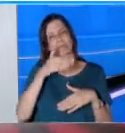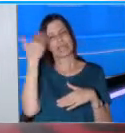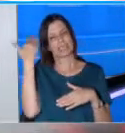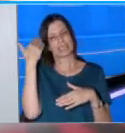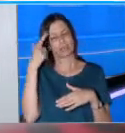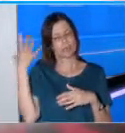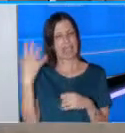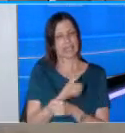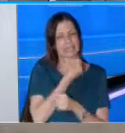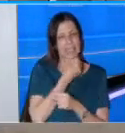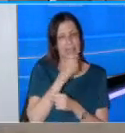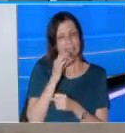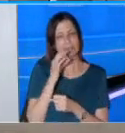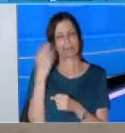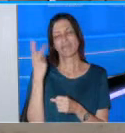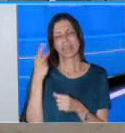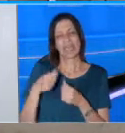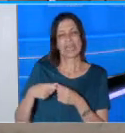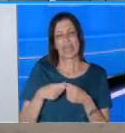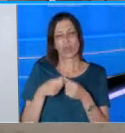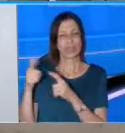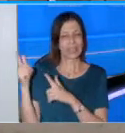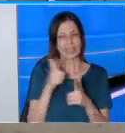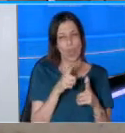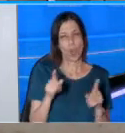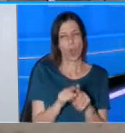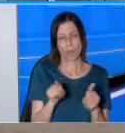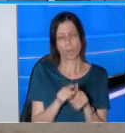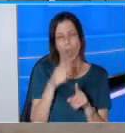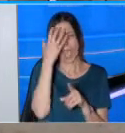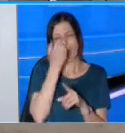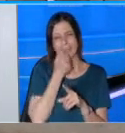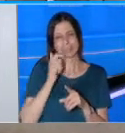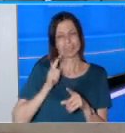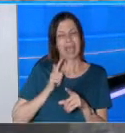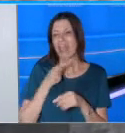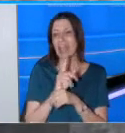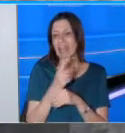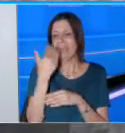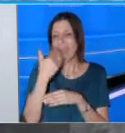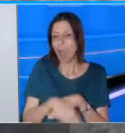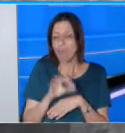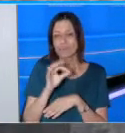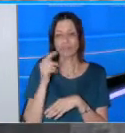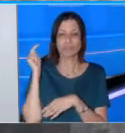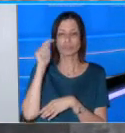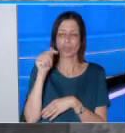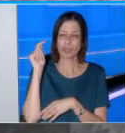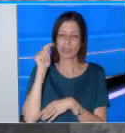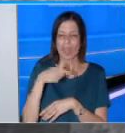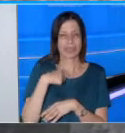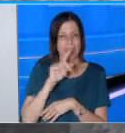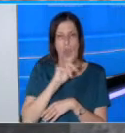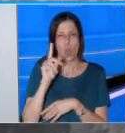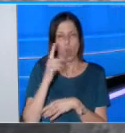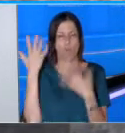שלהם. בטח ארגוני הטרור וארגון טרור כמו חמאס מחכה לרגע האחרון כדי לראות מתחים. אני לא אופתע